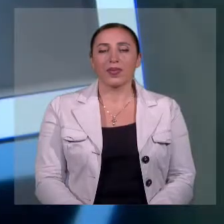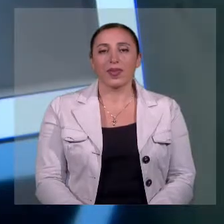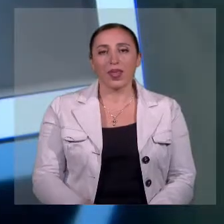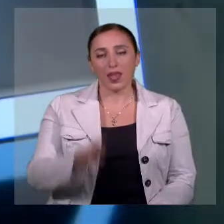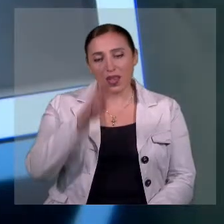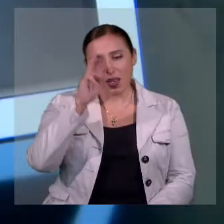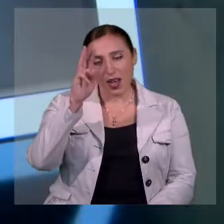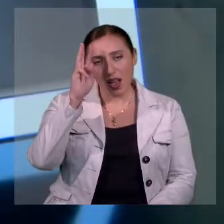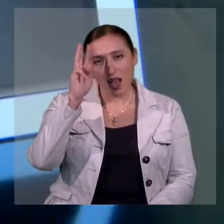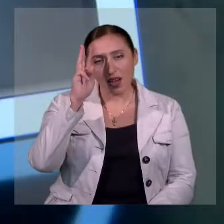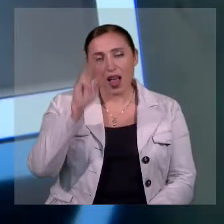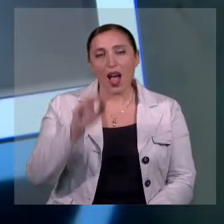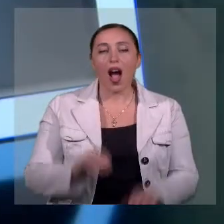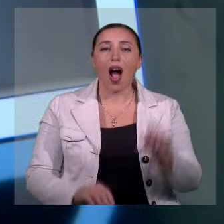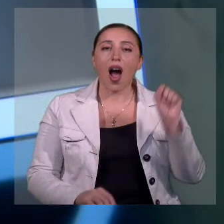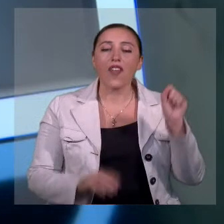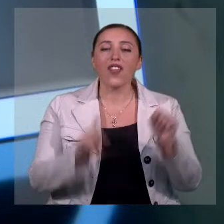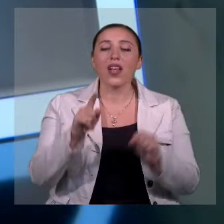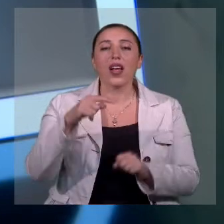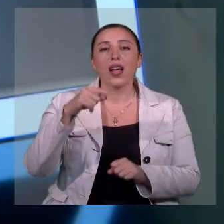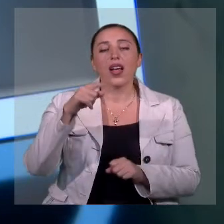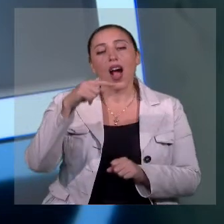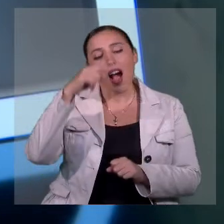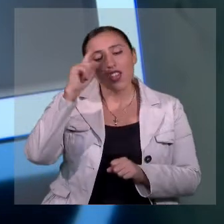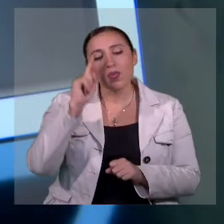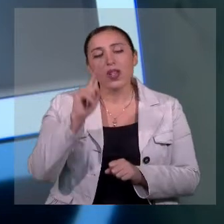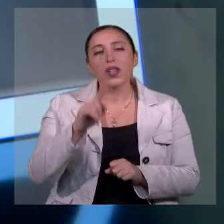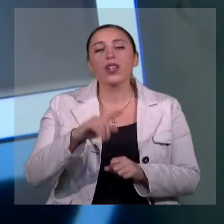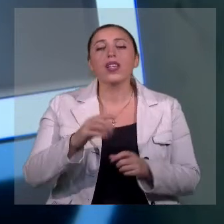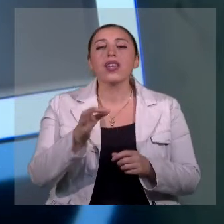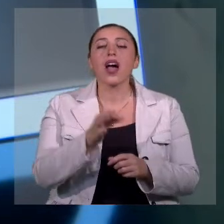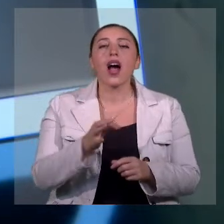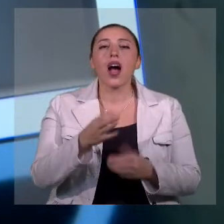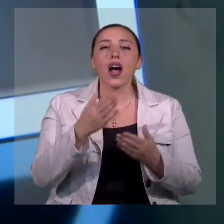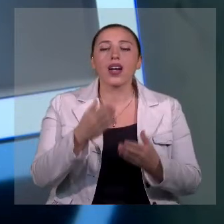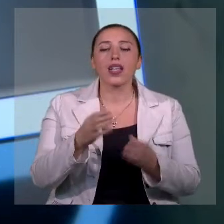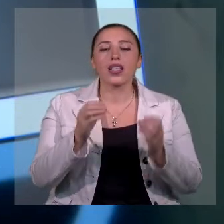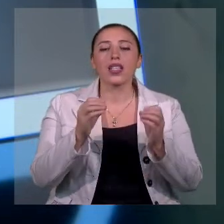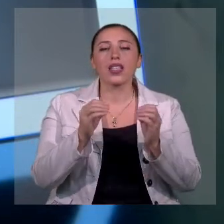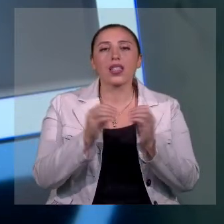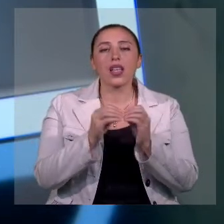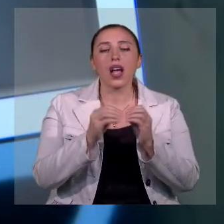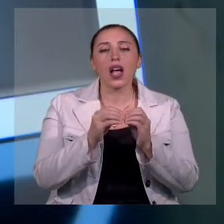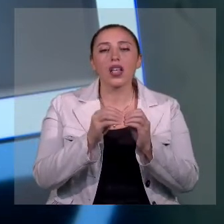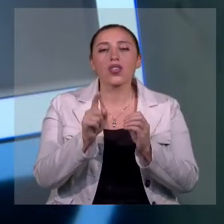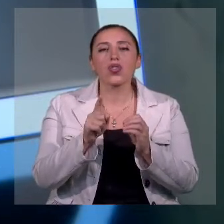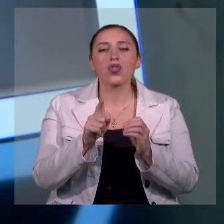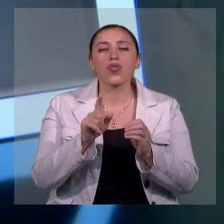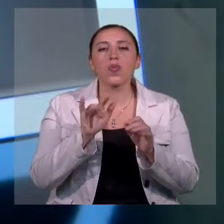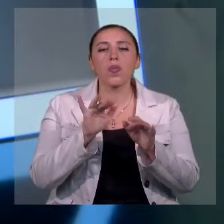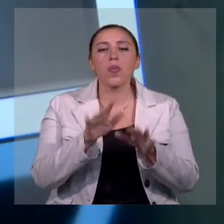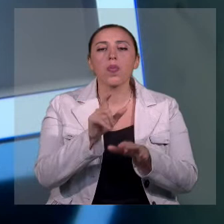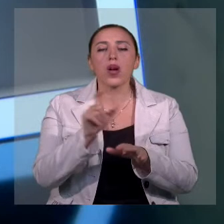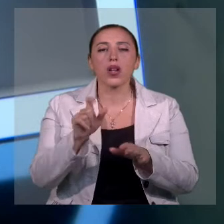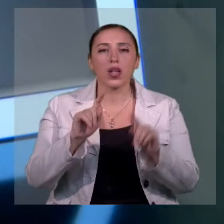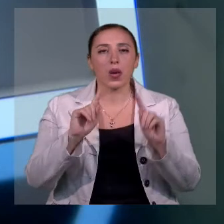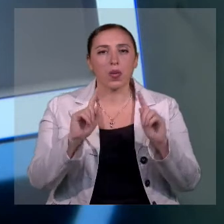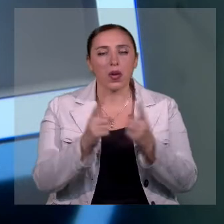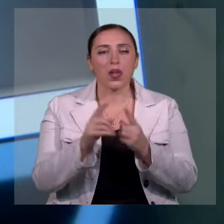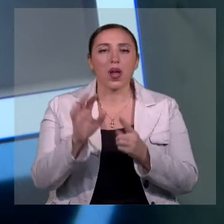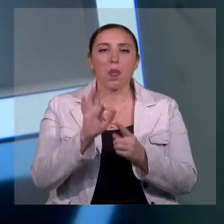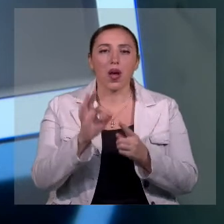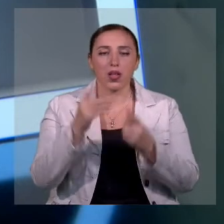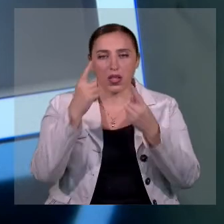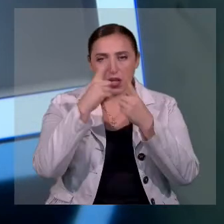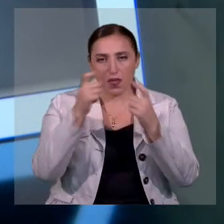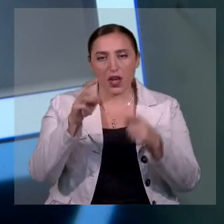Իրանի արևմտյան Ադրբեջանի նահանգում Իսրայելի օգտին աշխատող 10 գործակալներ են ձերբակալվել, հաղորդում է Իրանական Ֆարս